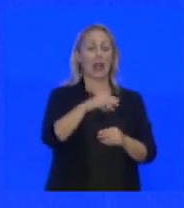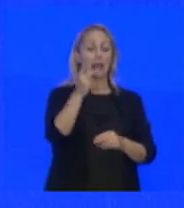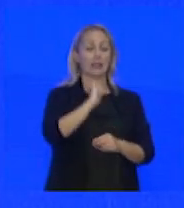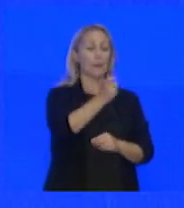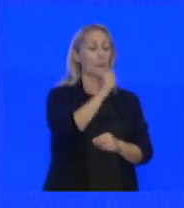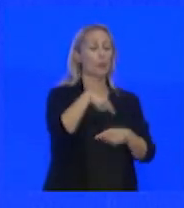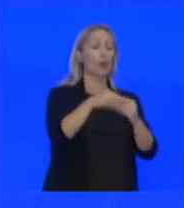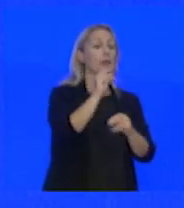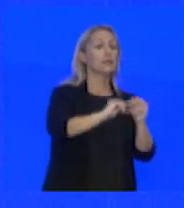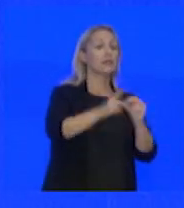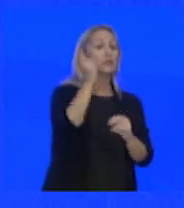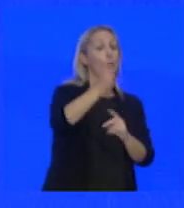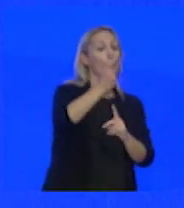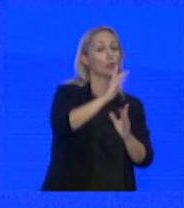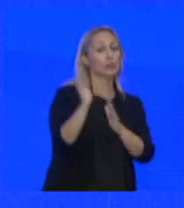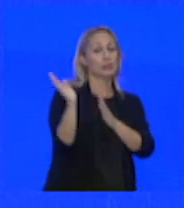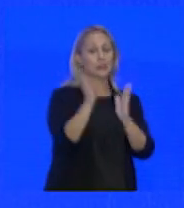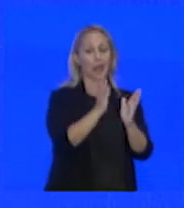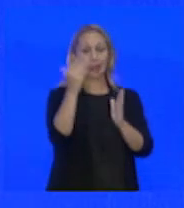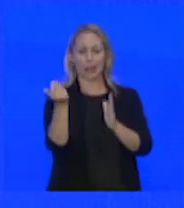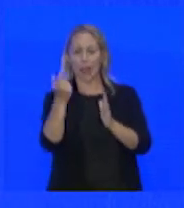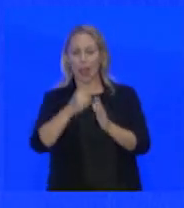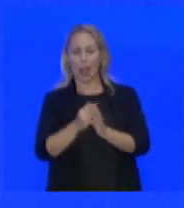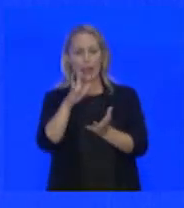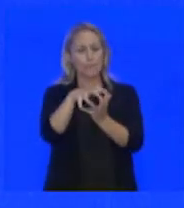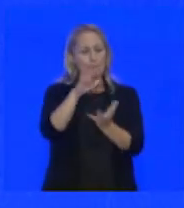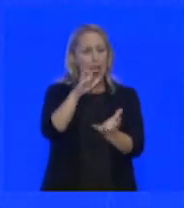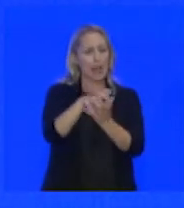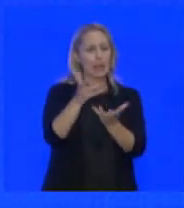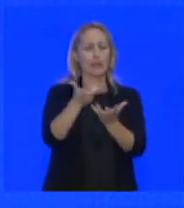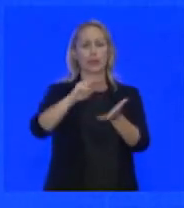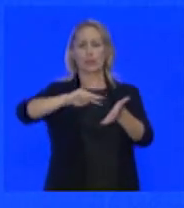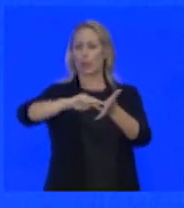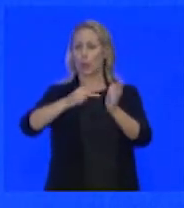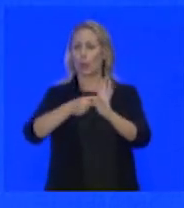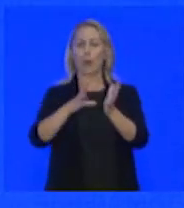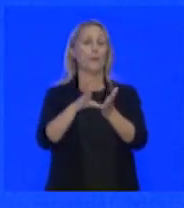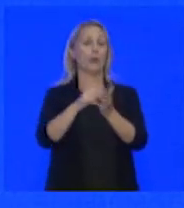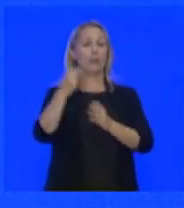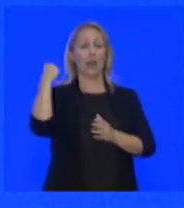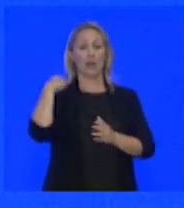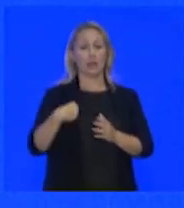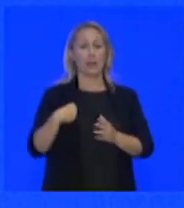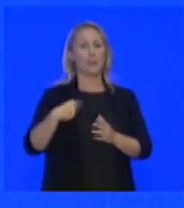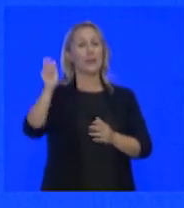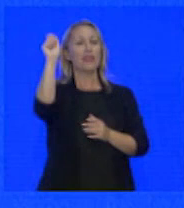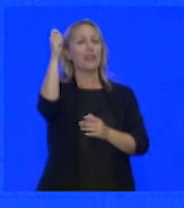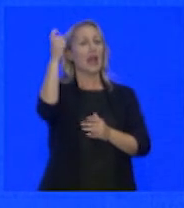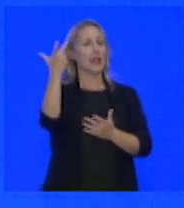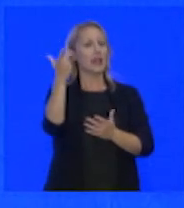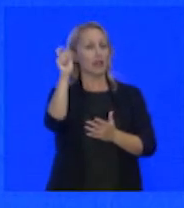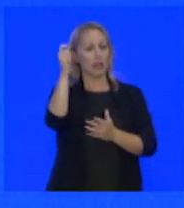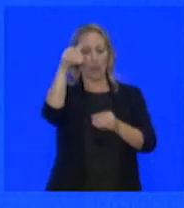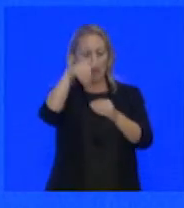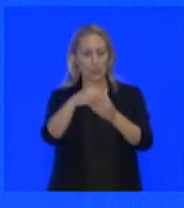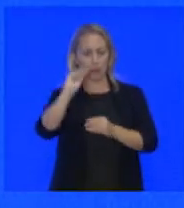μέχρι τις μεγάλες παγίδες οικονομικές, όπως τις δημόσιας επιχείρησης ηλεκτρισμού, οργανωτικές,